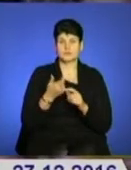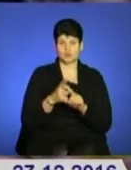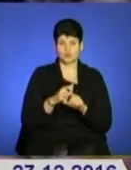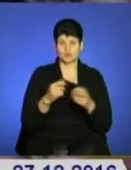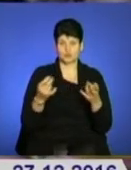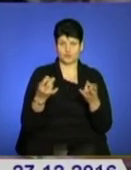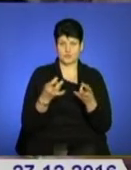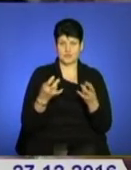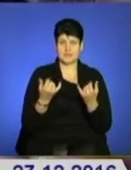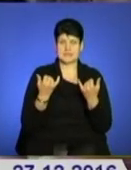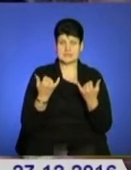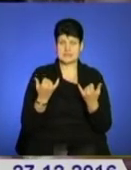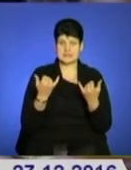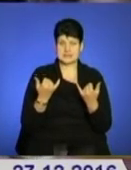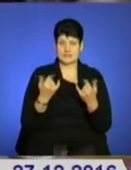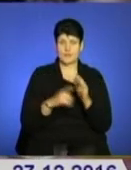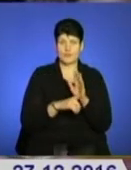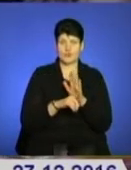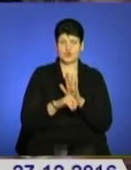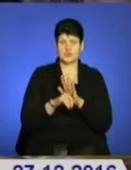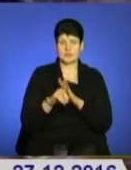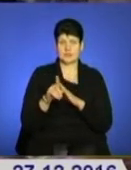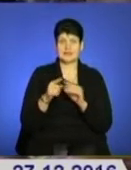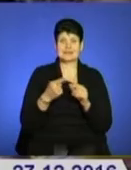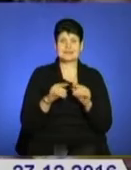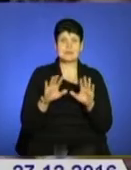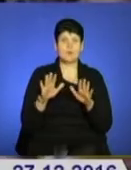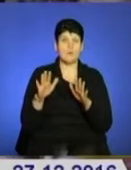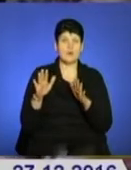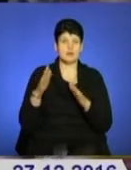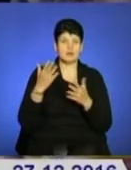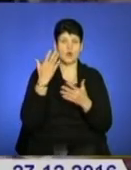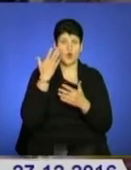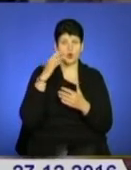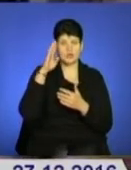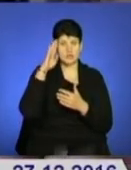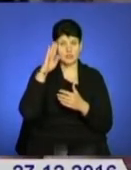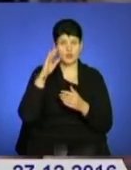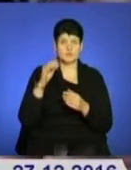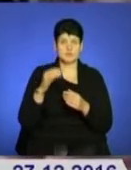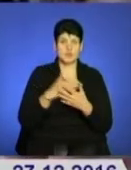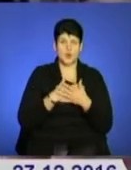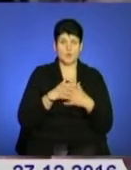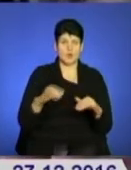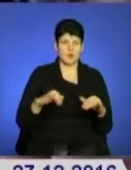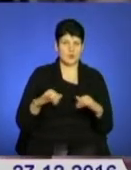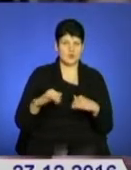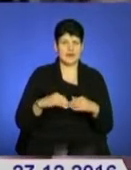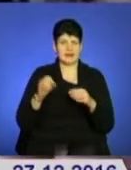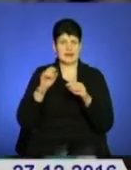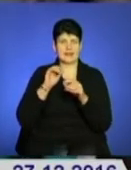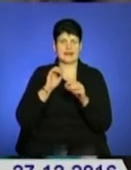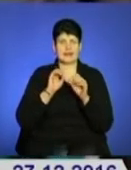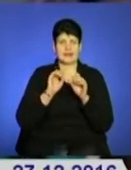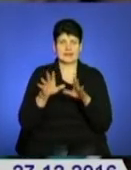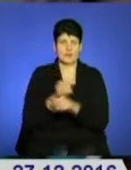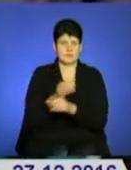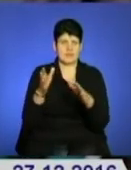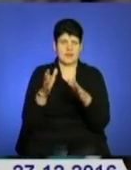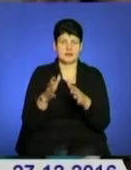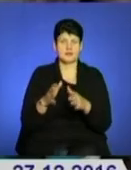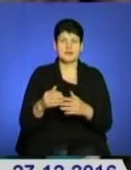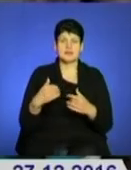потрібним, адже зараз якраз почалися ті моменти, коли хлопці люблять бушувати, кидають петарди. Я вважаю,